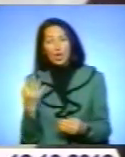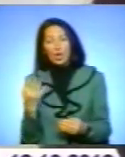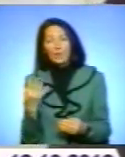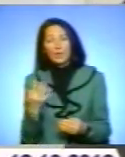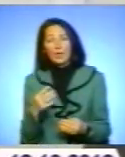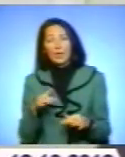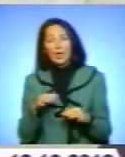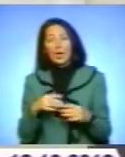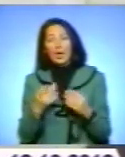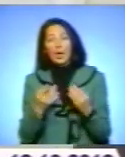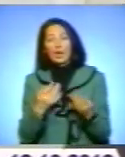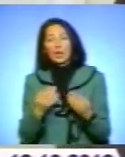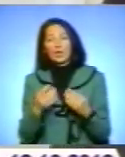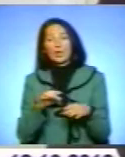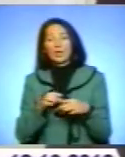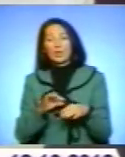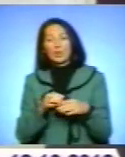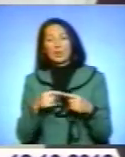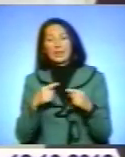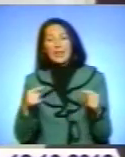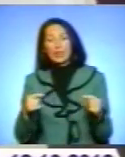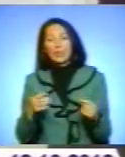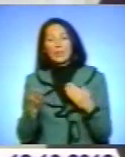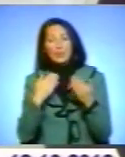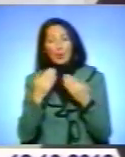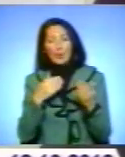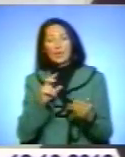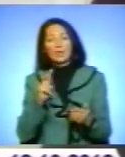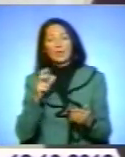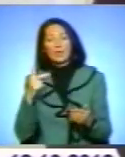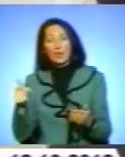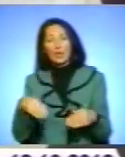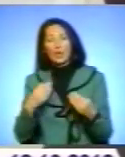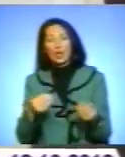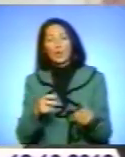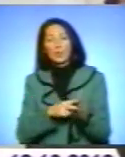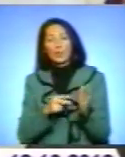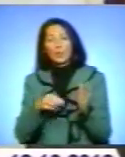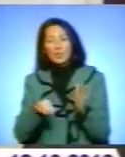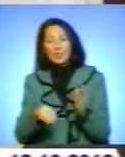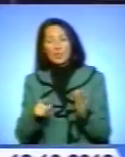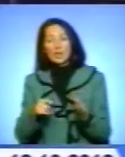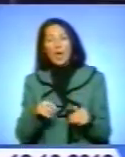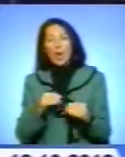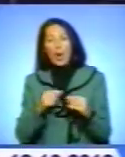34, засобами для спілкування 253, видано 6723 направлення на протезно-ортопедичні вироби.